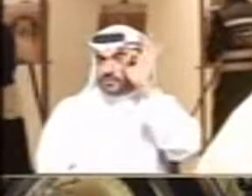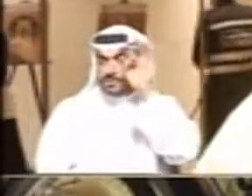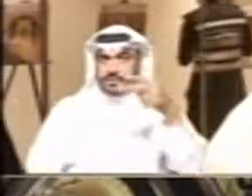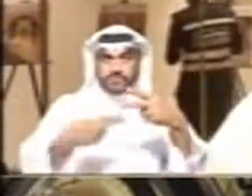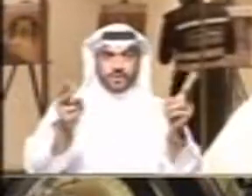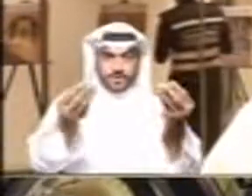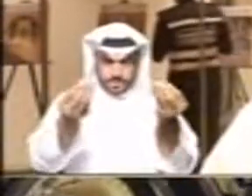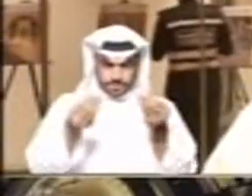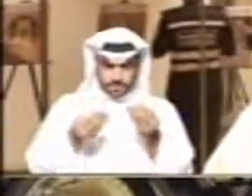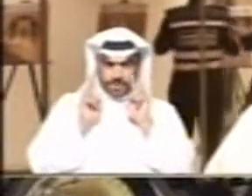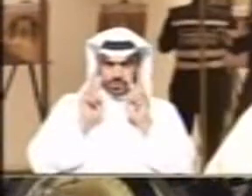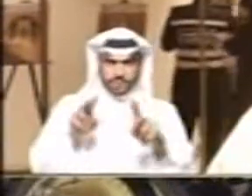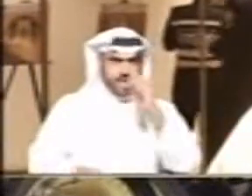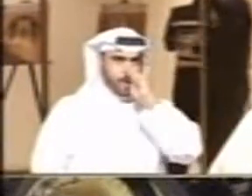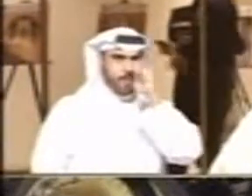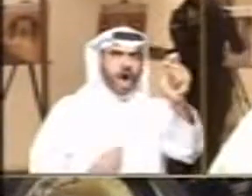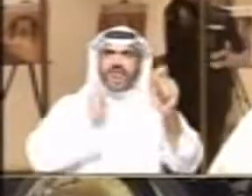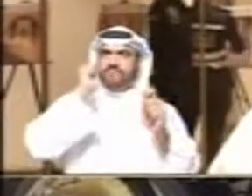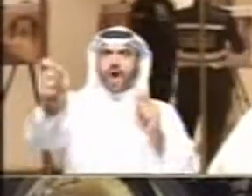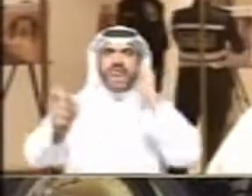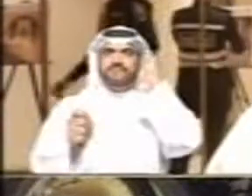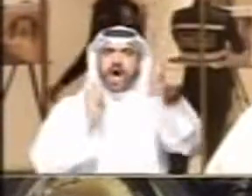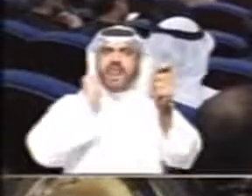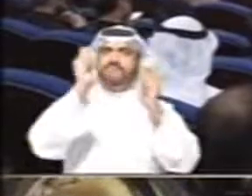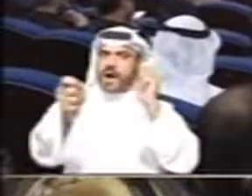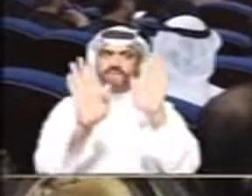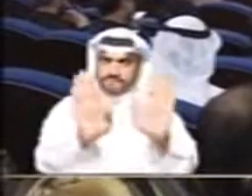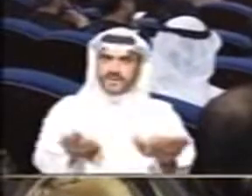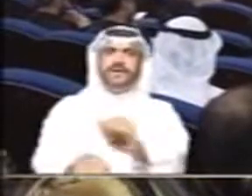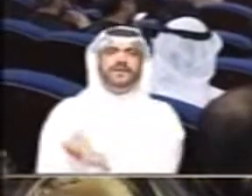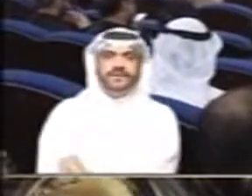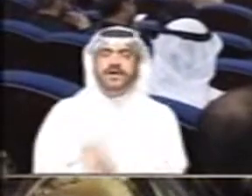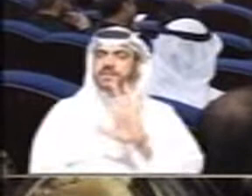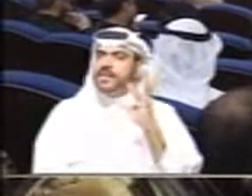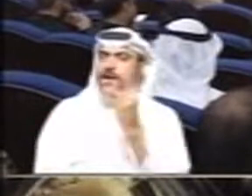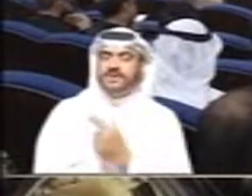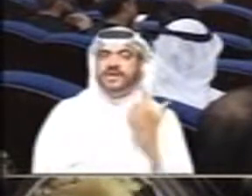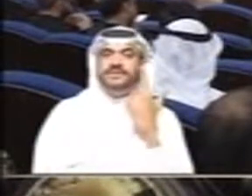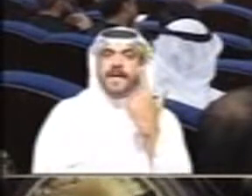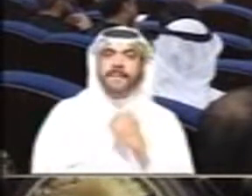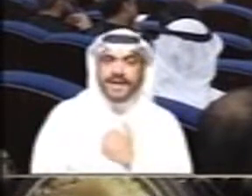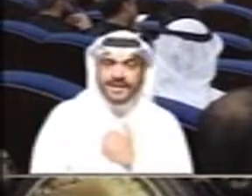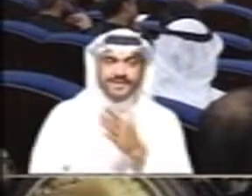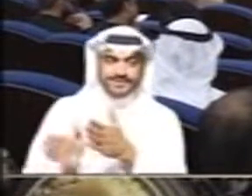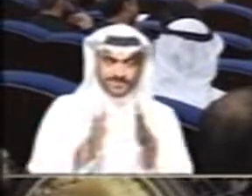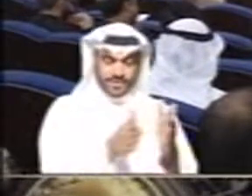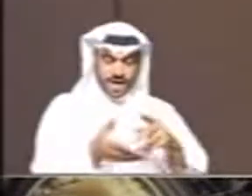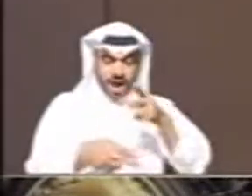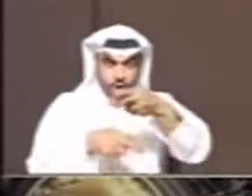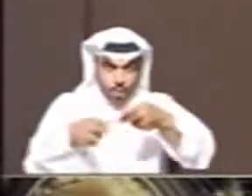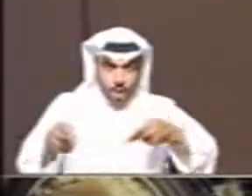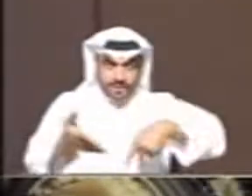ما يقارب 7 مخالفات لسايتس حررناها. اتفاقية سايتس التي وقعت عليها دولة